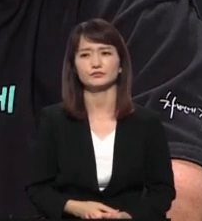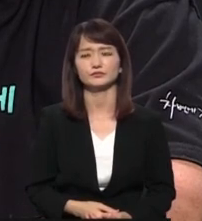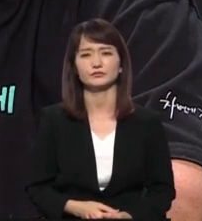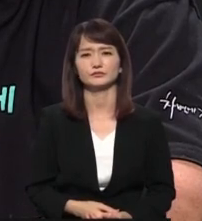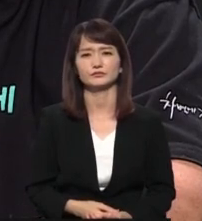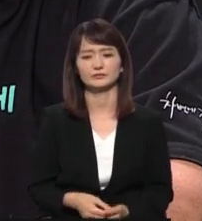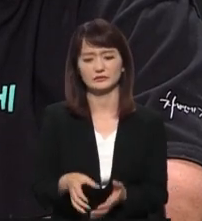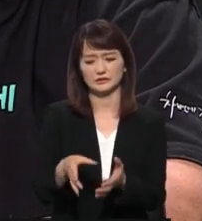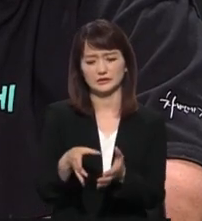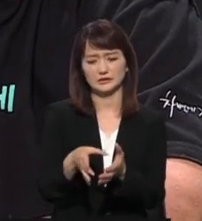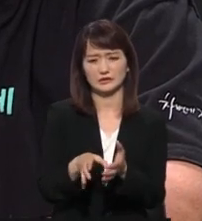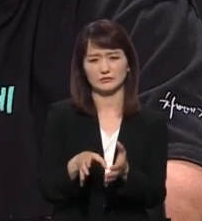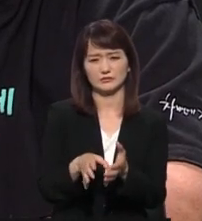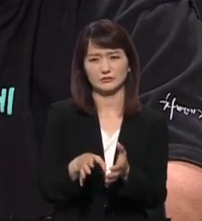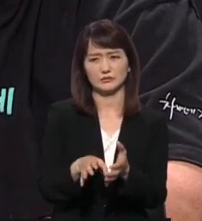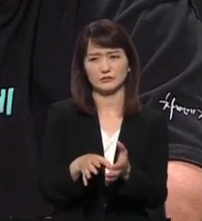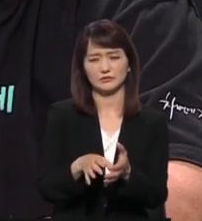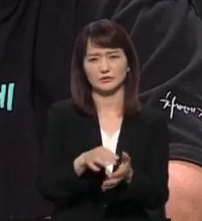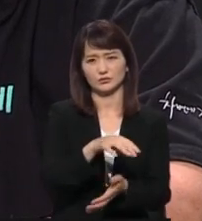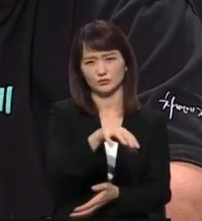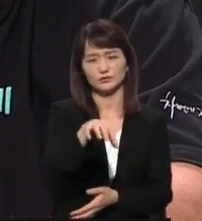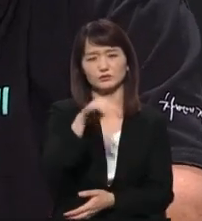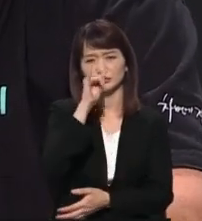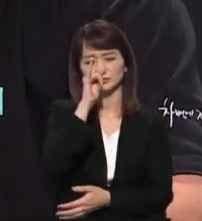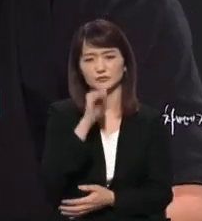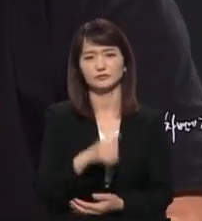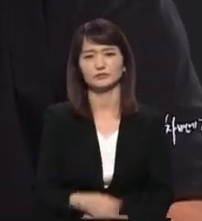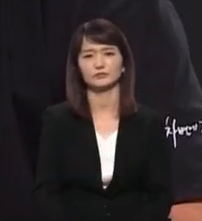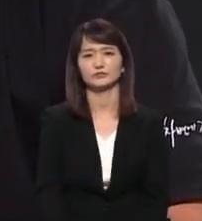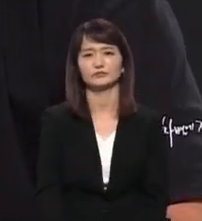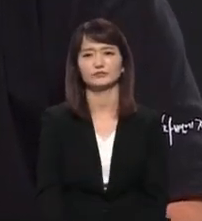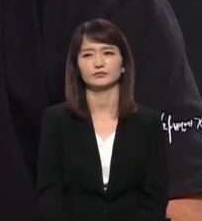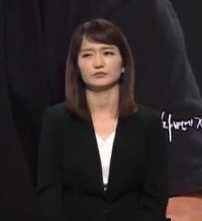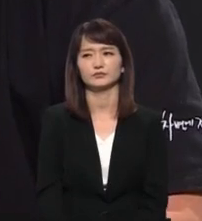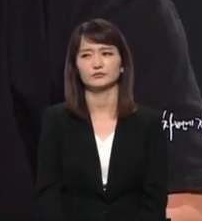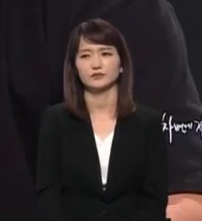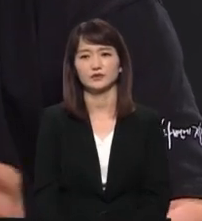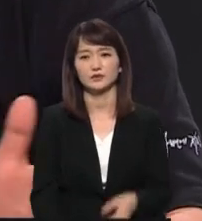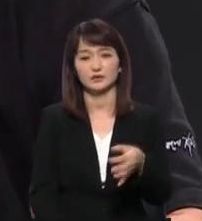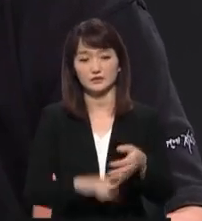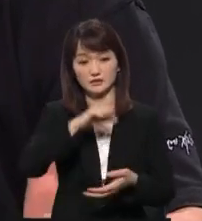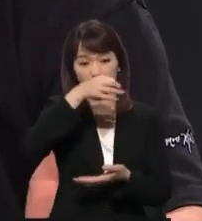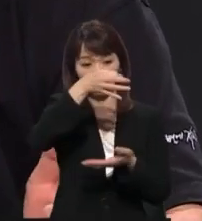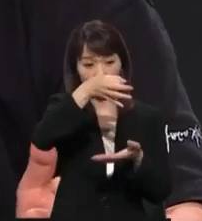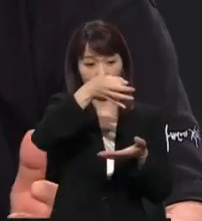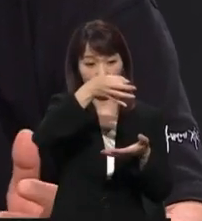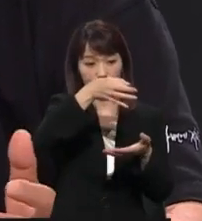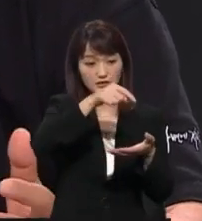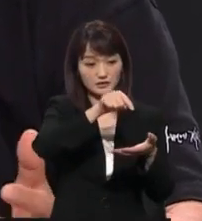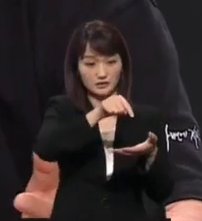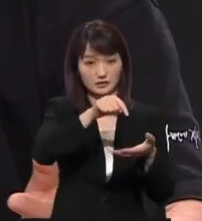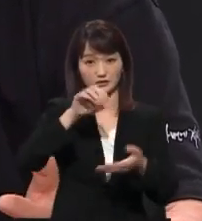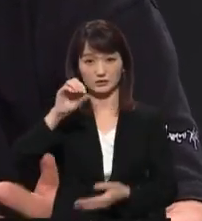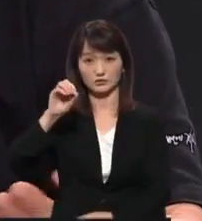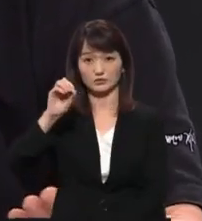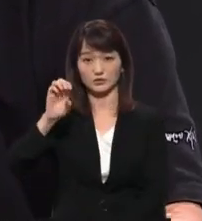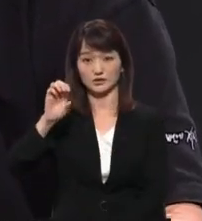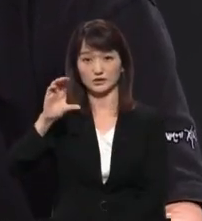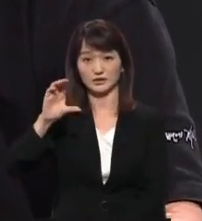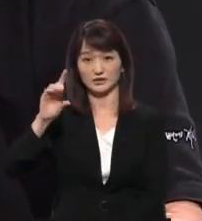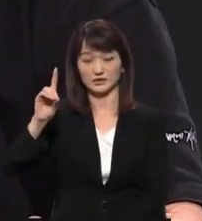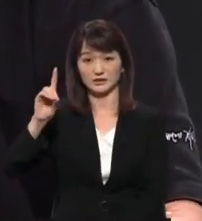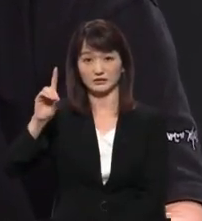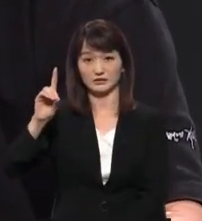야만적인 곳이라고도 볼 수도 있고요 그렇죠 저는 바로이 비용문제가 oecd의 국가의